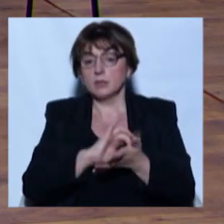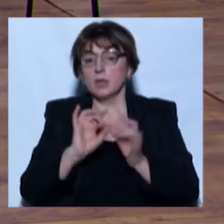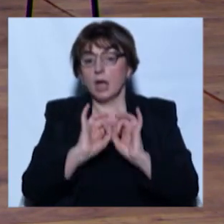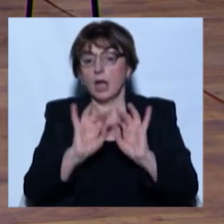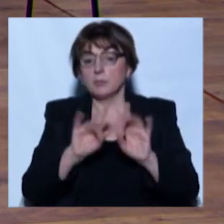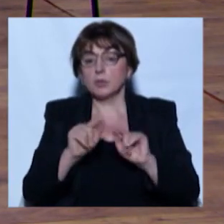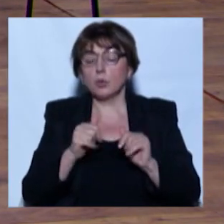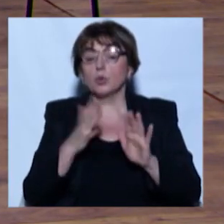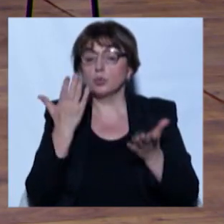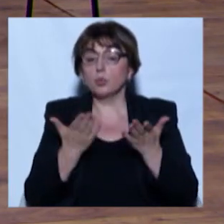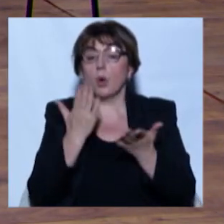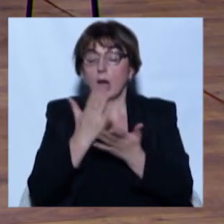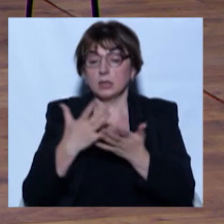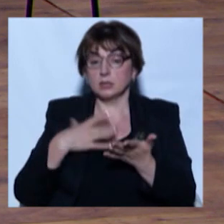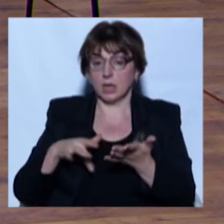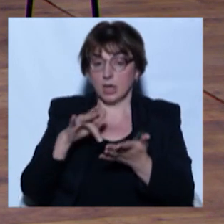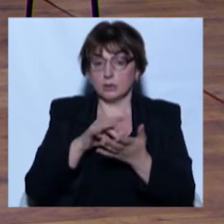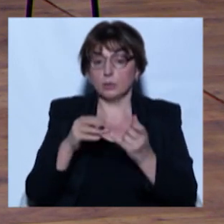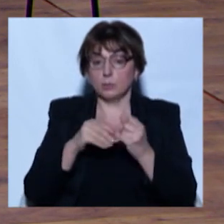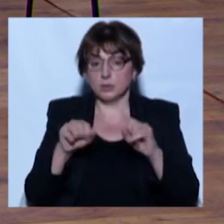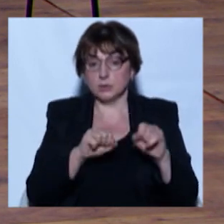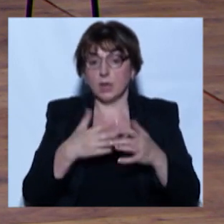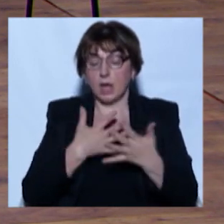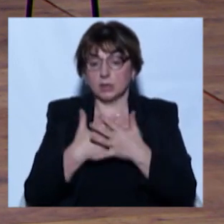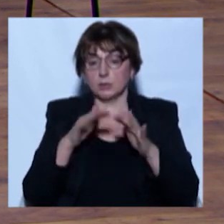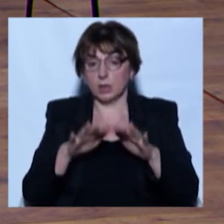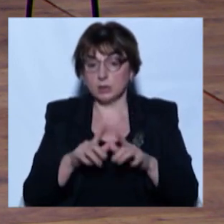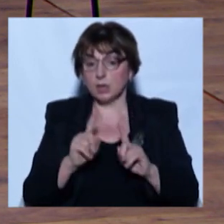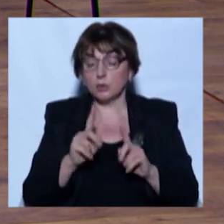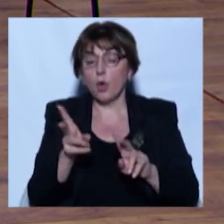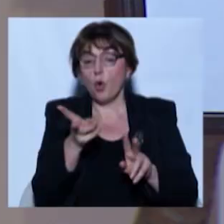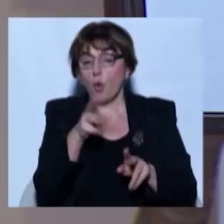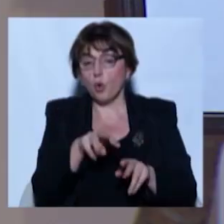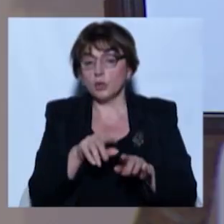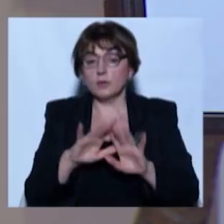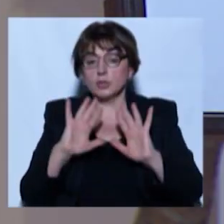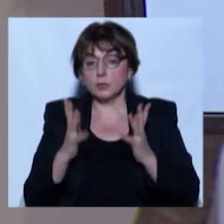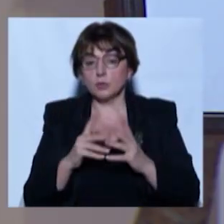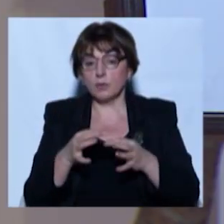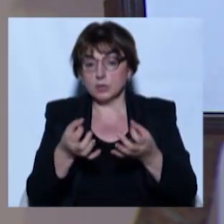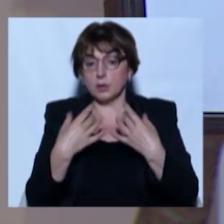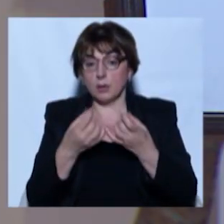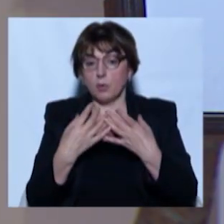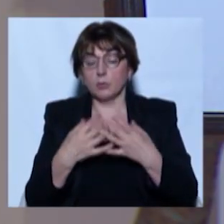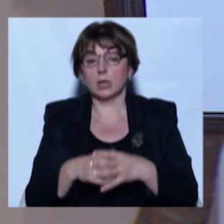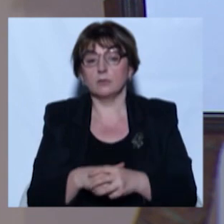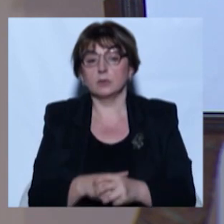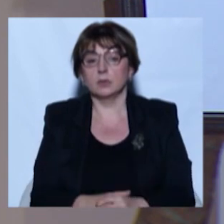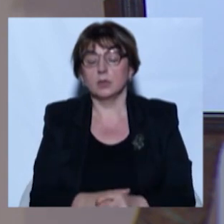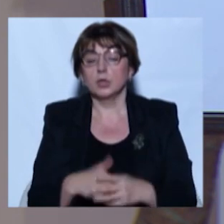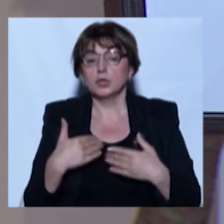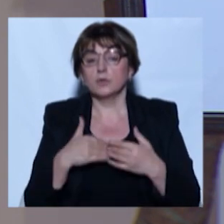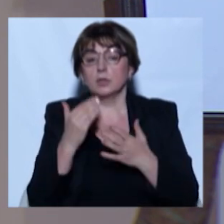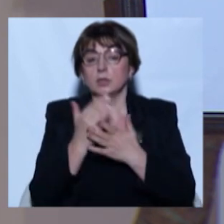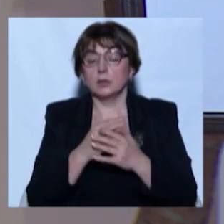ეს, თუ მდებარეობს რატომ და თუ არა, და ისიც ორივე შემთხვევაში ახსენით. ჩვენი